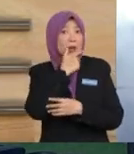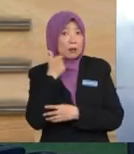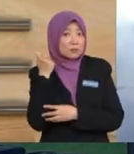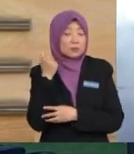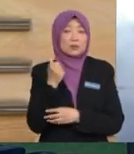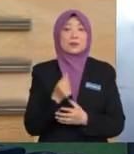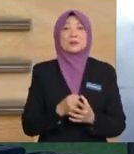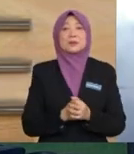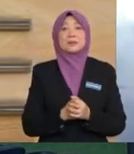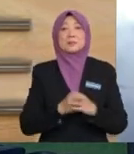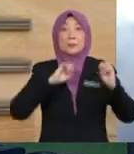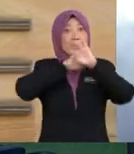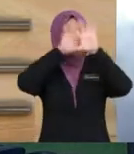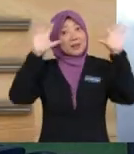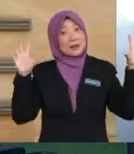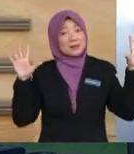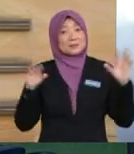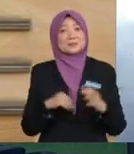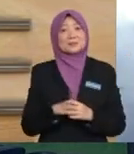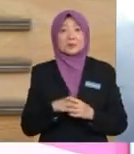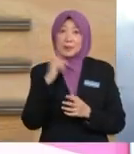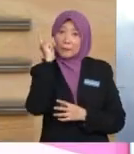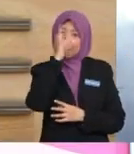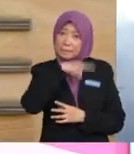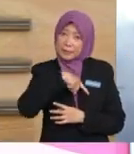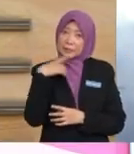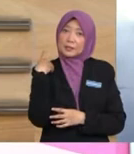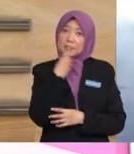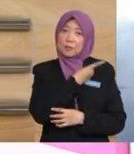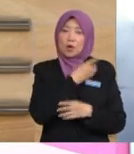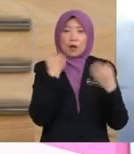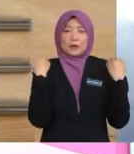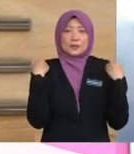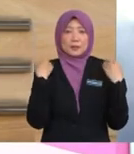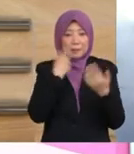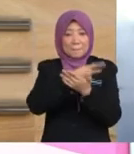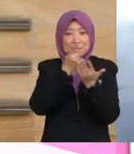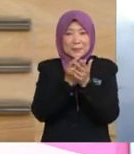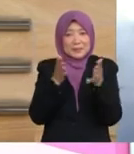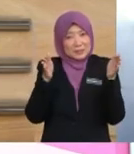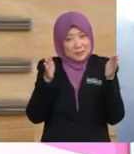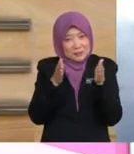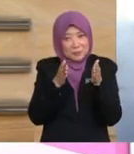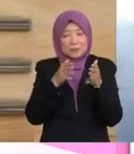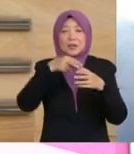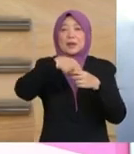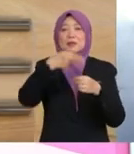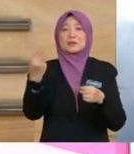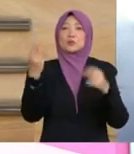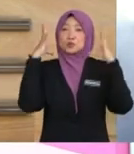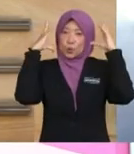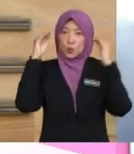Yang terang-terang kan? Betul. Dan di hadapan kita ni pun, kita tengok ada mini kek kan cikgu? Ini pun hasil yang telah cikgu